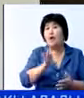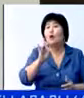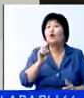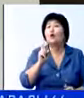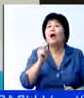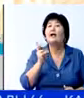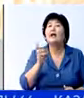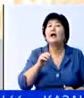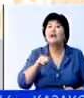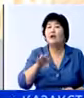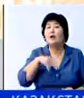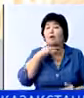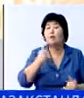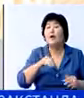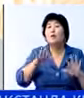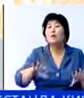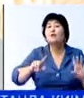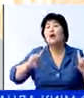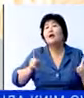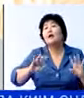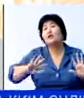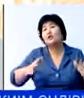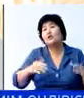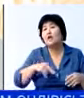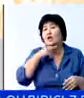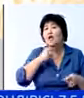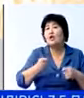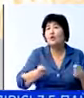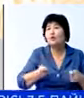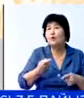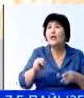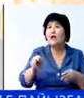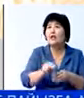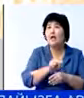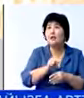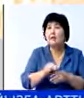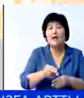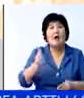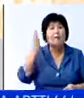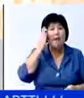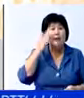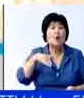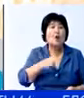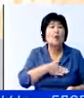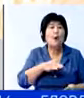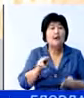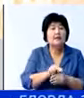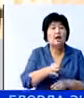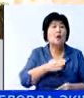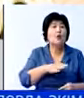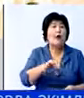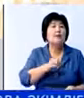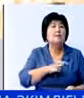бөліп, қоғамда алып жатқан келеңсіздіктерді ескере отырып, осыны тәрбиелік мәніне, рухани тәрбиеге, рухани